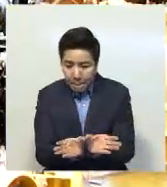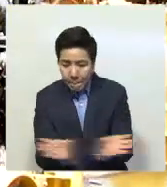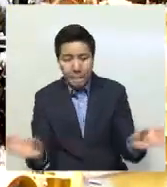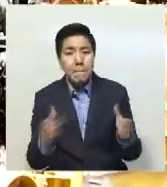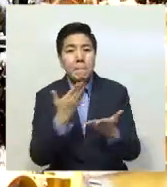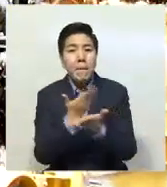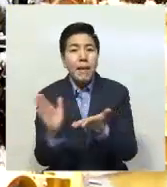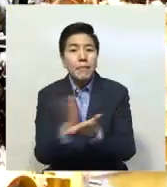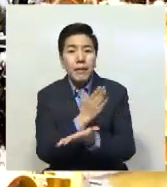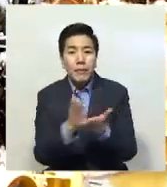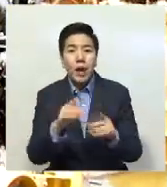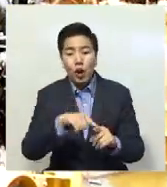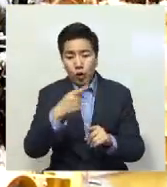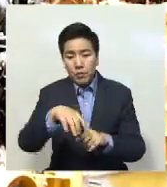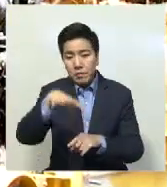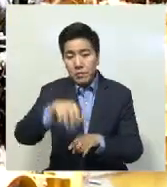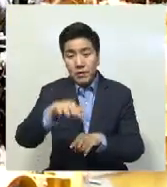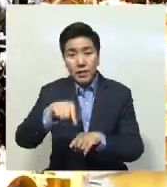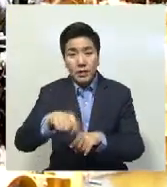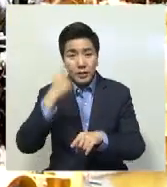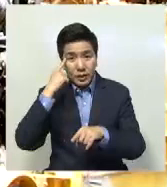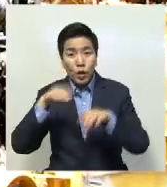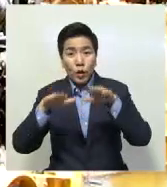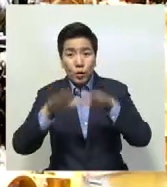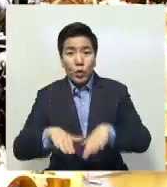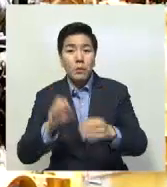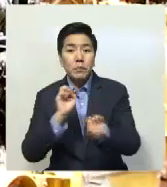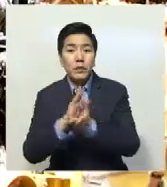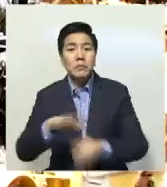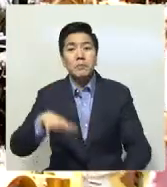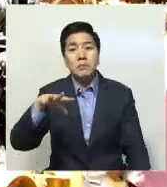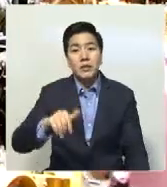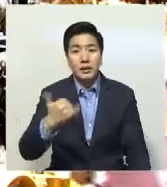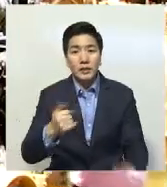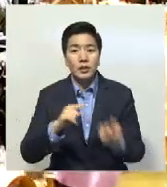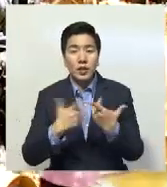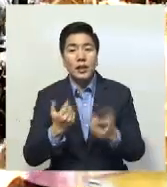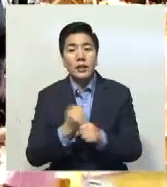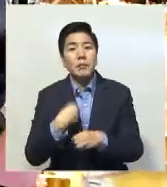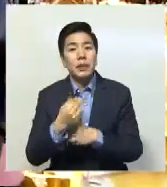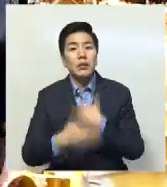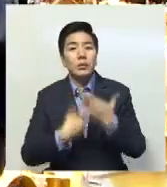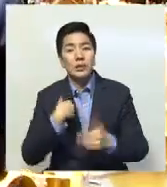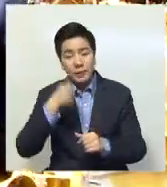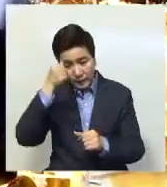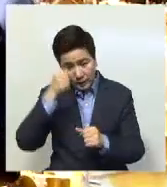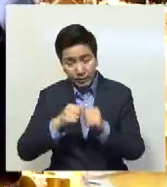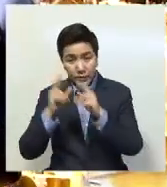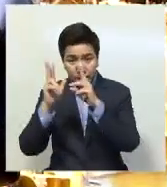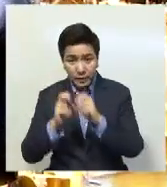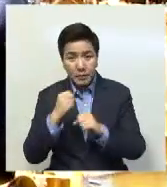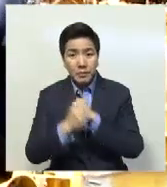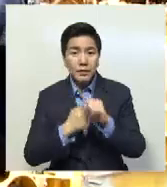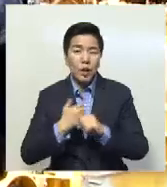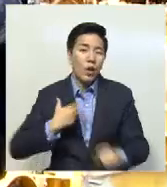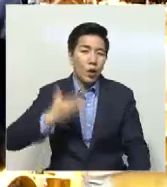คลองชลประทานก่อนที่จะถึงตัวเมืองเพื่อที่จะลดปริมาณน้ำก่อนไปถึงตัวเมืองแล้วก็ถือว่าเป็นการถอดบทเรียนจากน้ำท่วมครั้ง